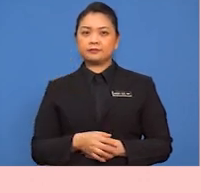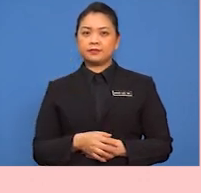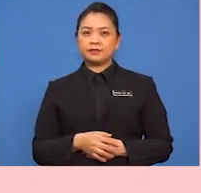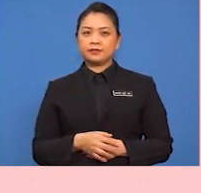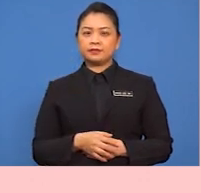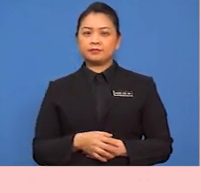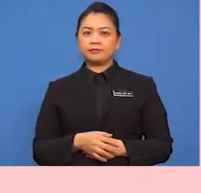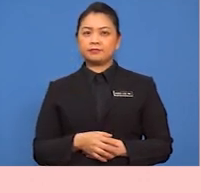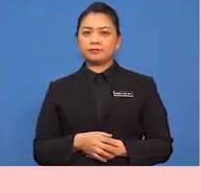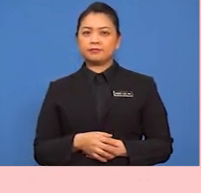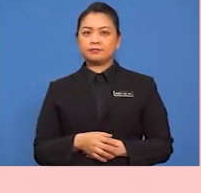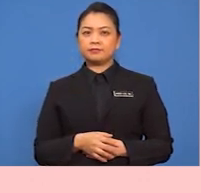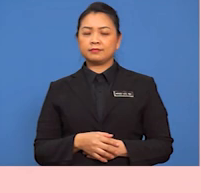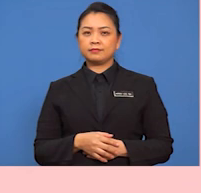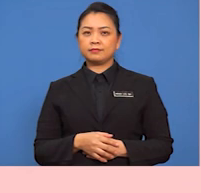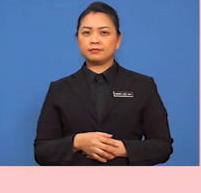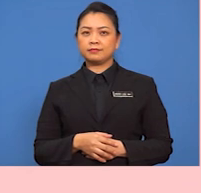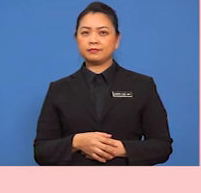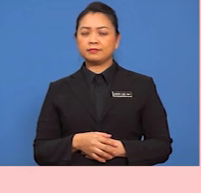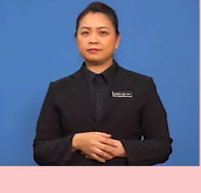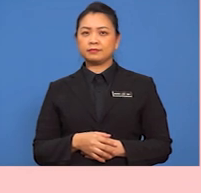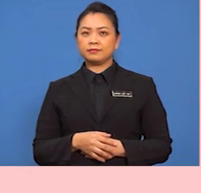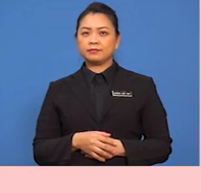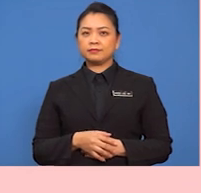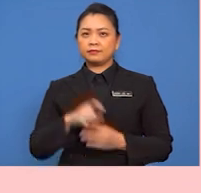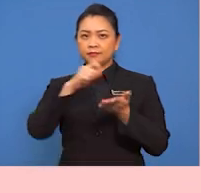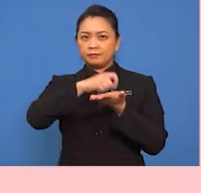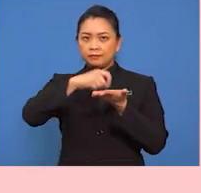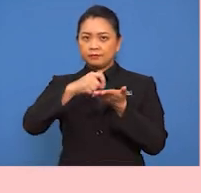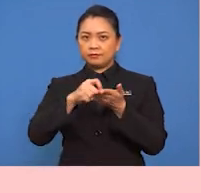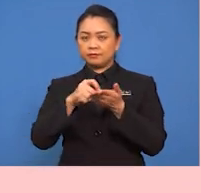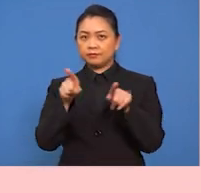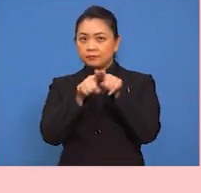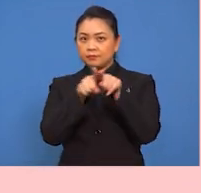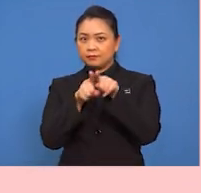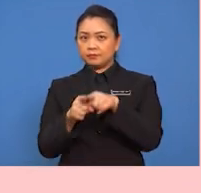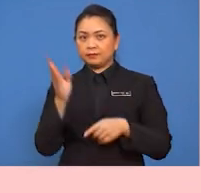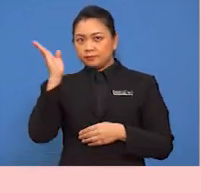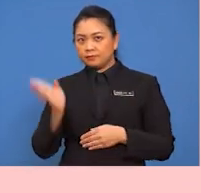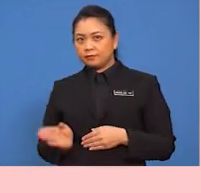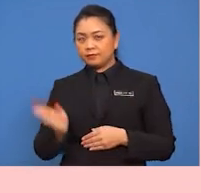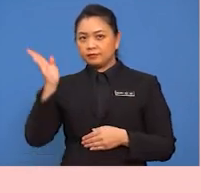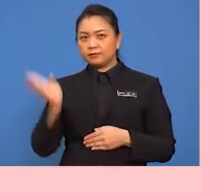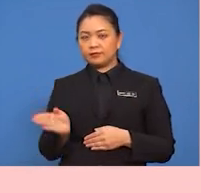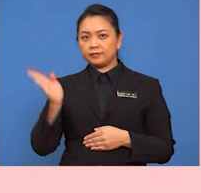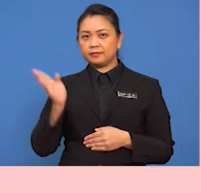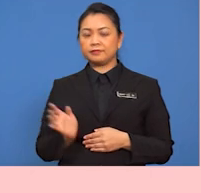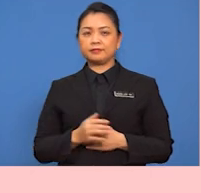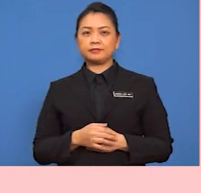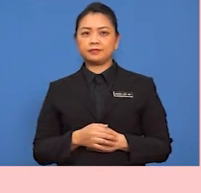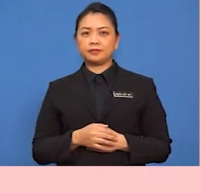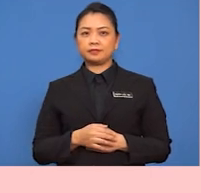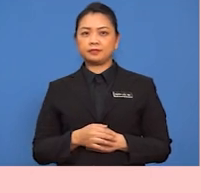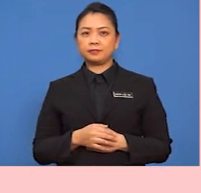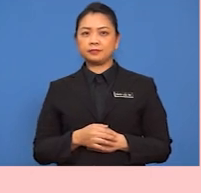4 dan negatif 2 akan ditulis sebagai lajo kedua bagi matriks beringkat